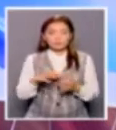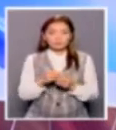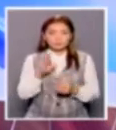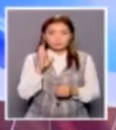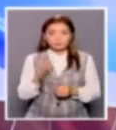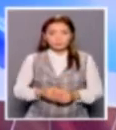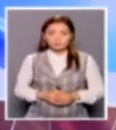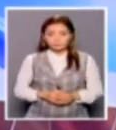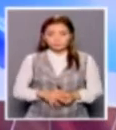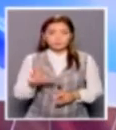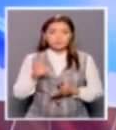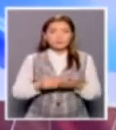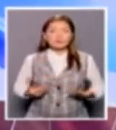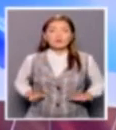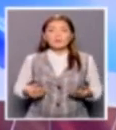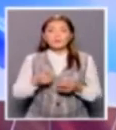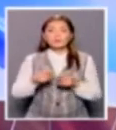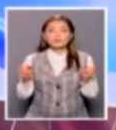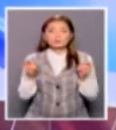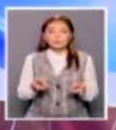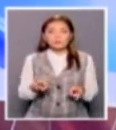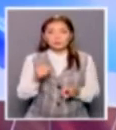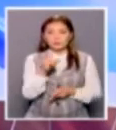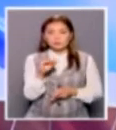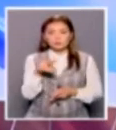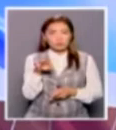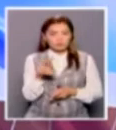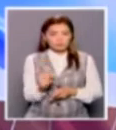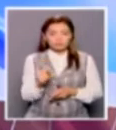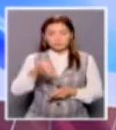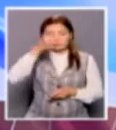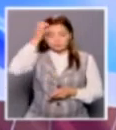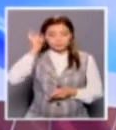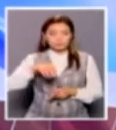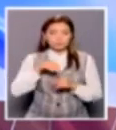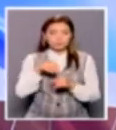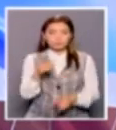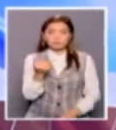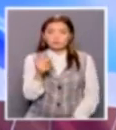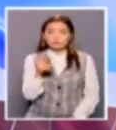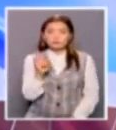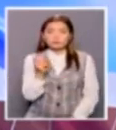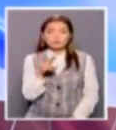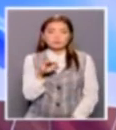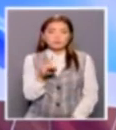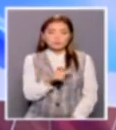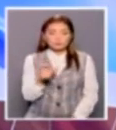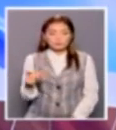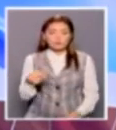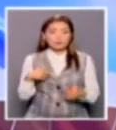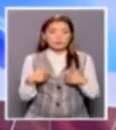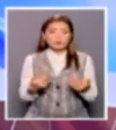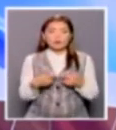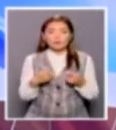болары сөзсіз. Бар ғұмырын сөз өнеріне арнаған Зейнолла Қабдоловтай абыздың шәкірті Қадыр Жүсіп бұл жолы оқырманға не